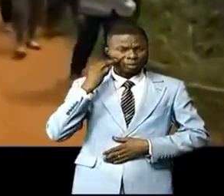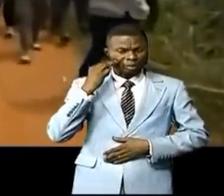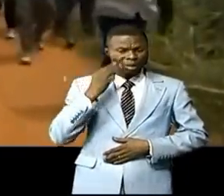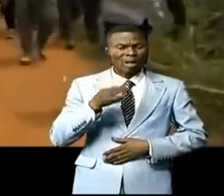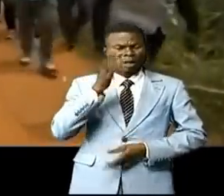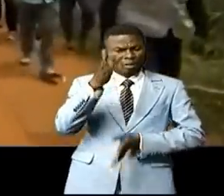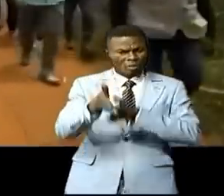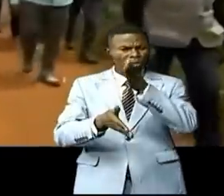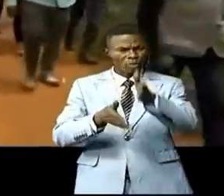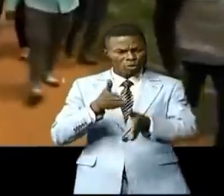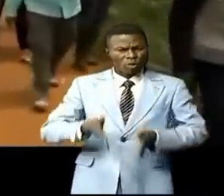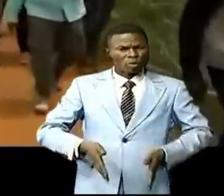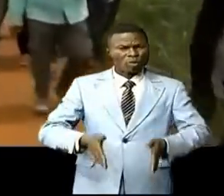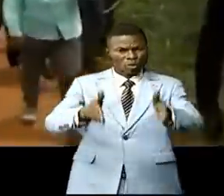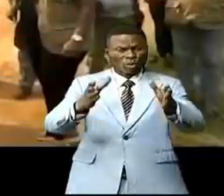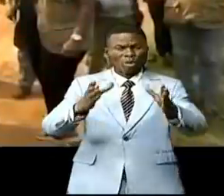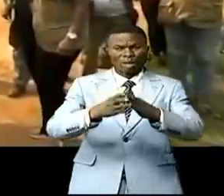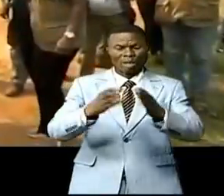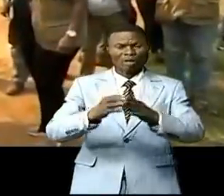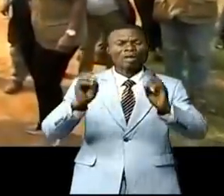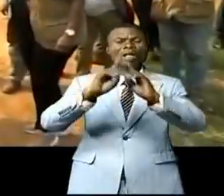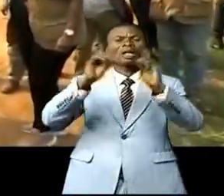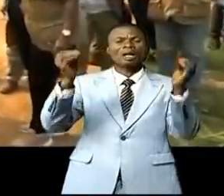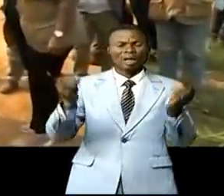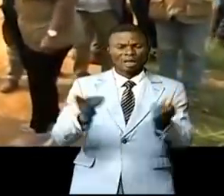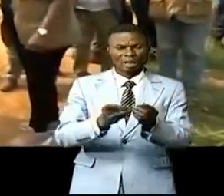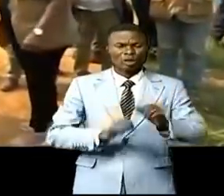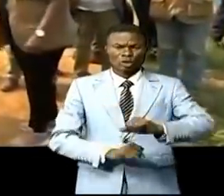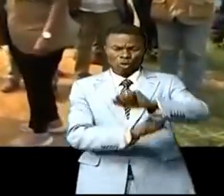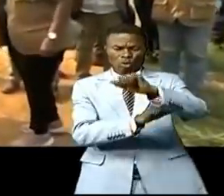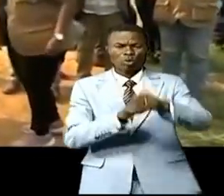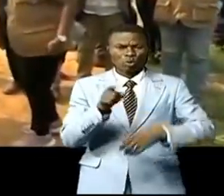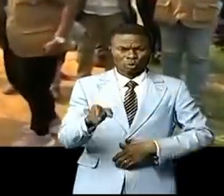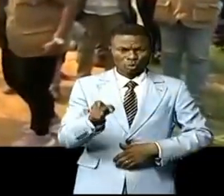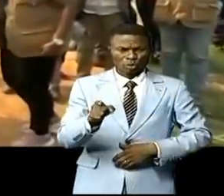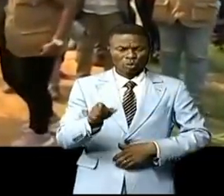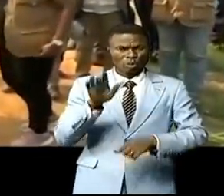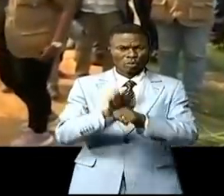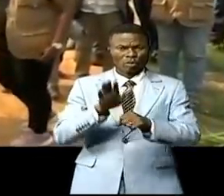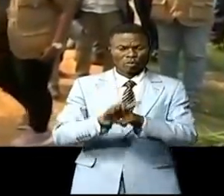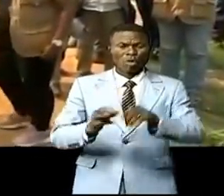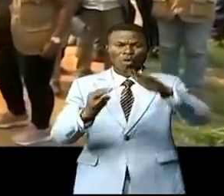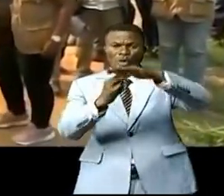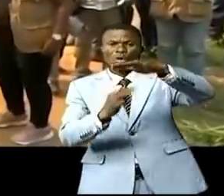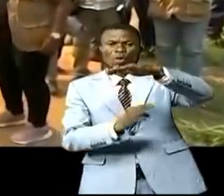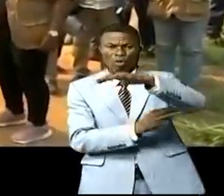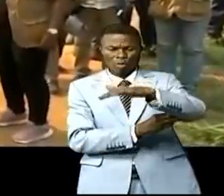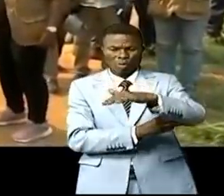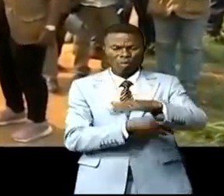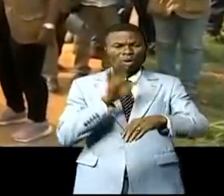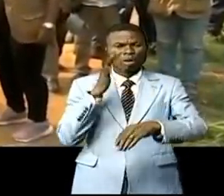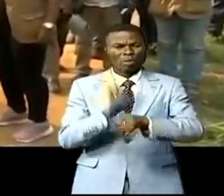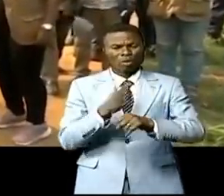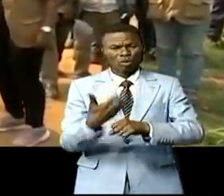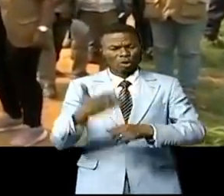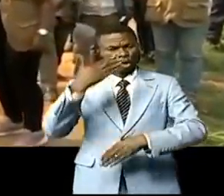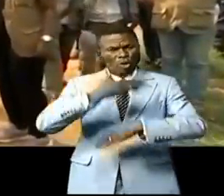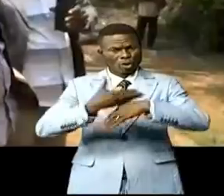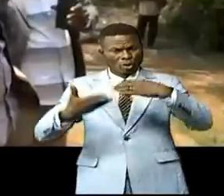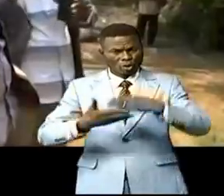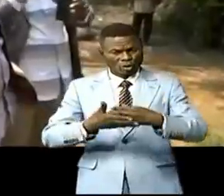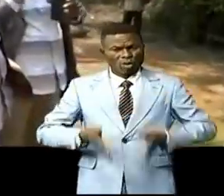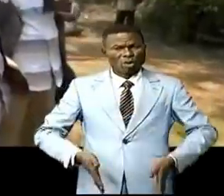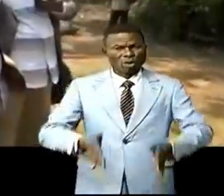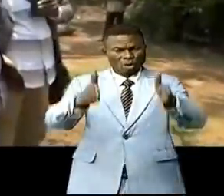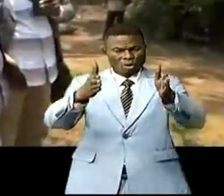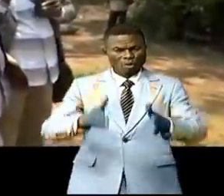parcouru cette route avec la délégation qui l'accompagne, les différents ponts et autres ouvrages construits sur ce tronçon